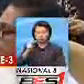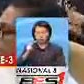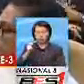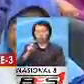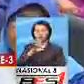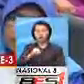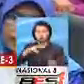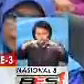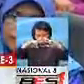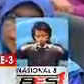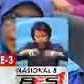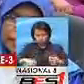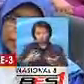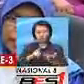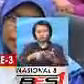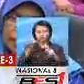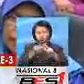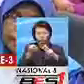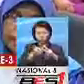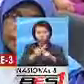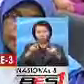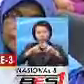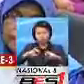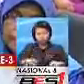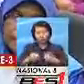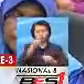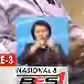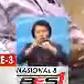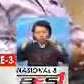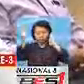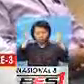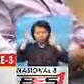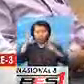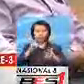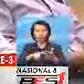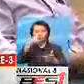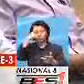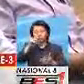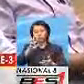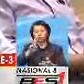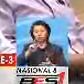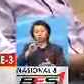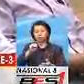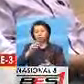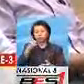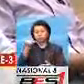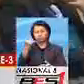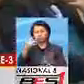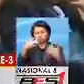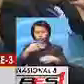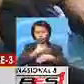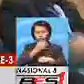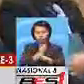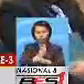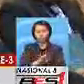aspek penyelidikan dokumen prioriti penyelidikan pemakanan Malaysia NRP untuk RMK11 juga dibentuk.